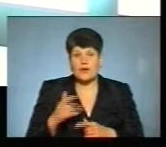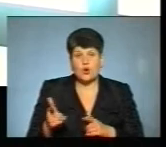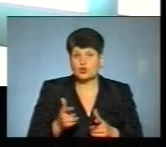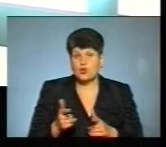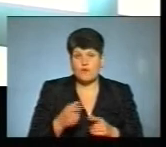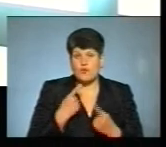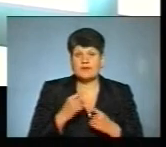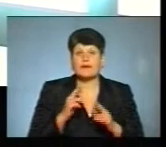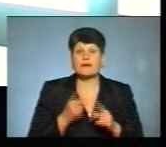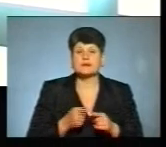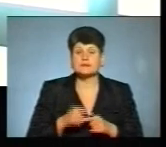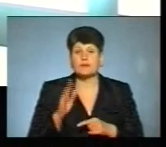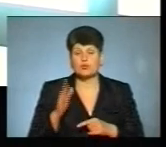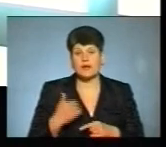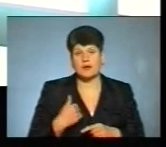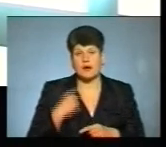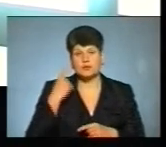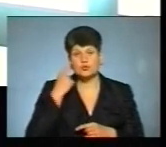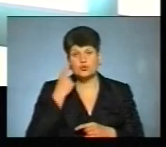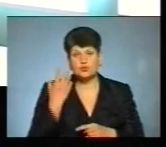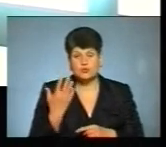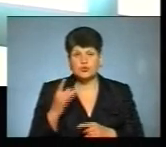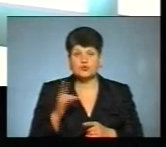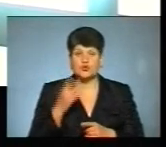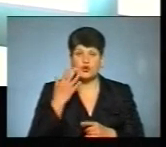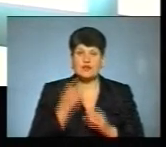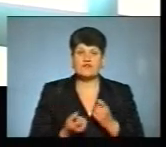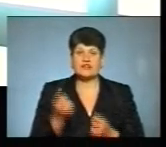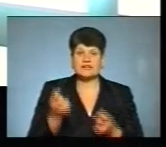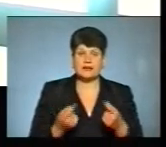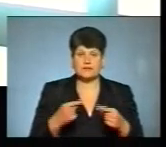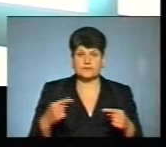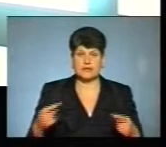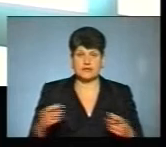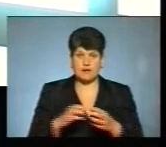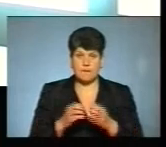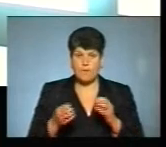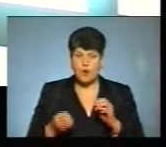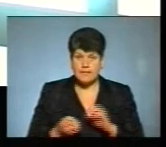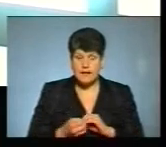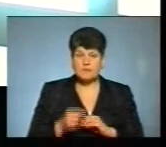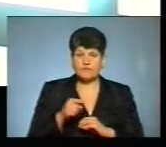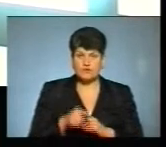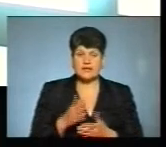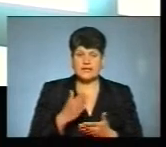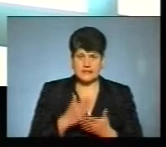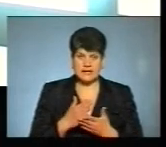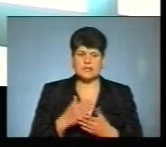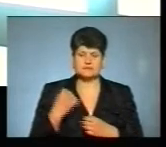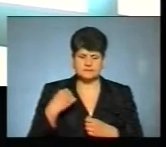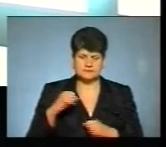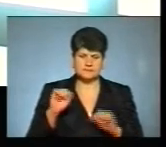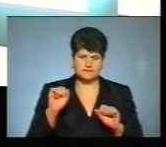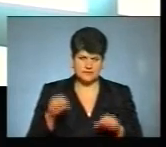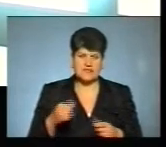це відбуватиметься, але я думаю, що коли виникають ті чи інші проблеми, вони є подоланими. Тобто завжди